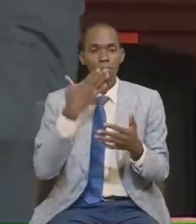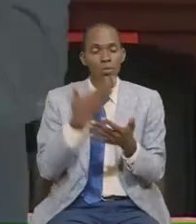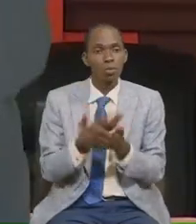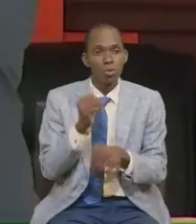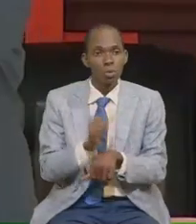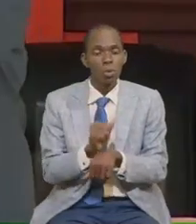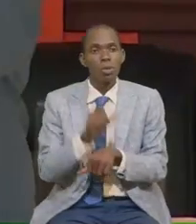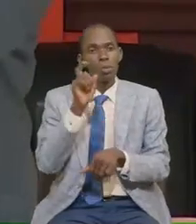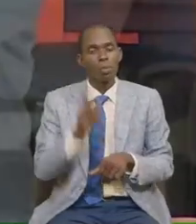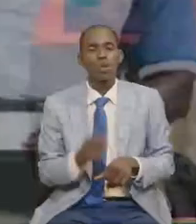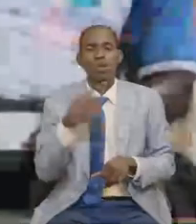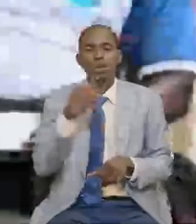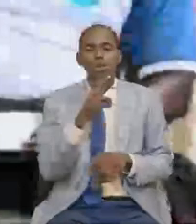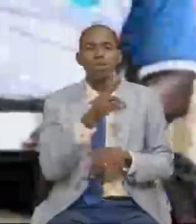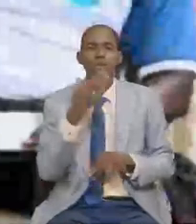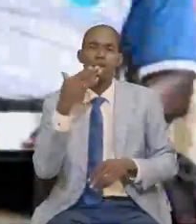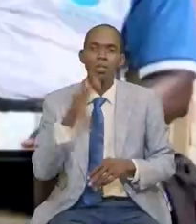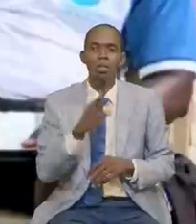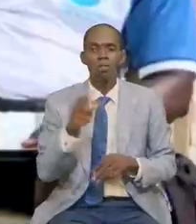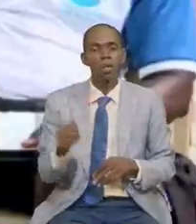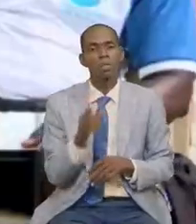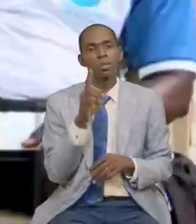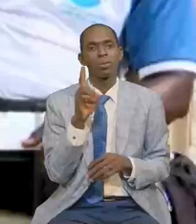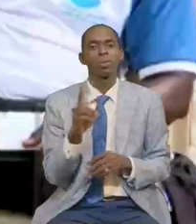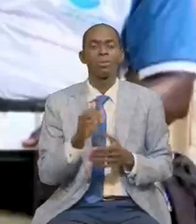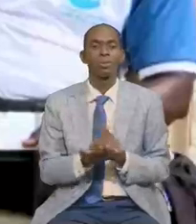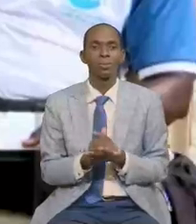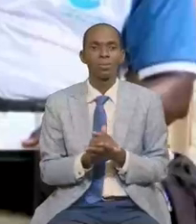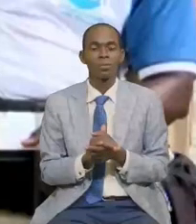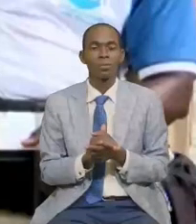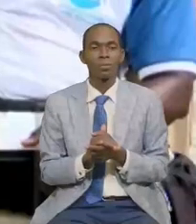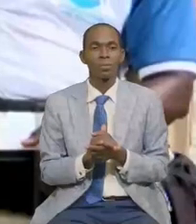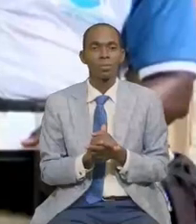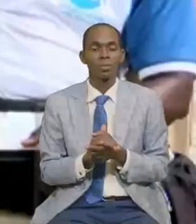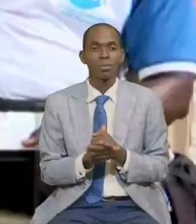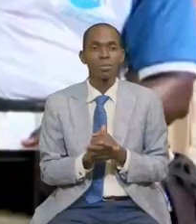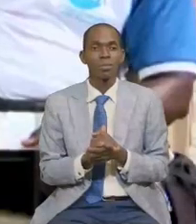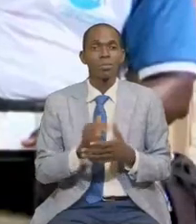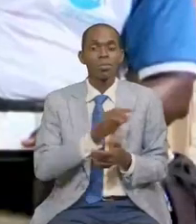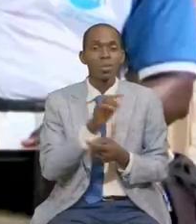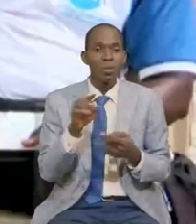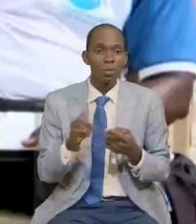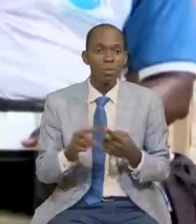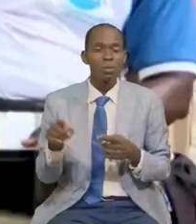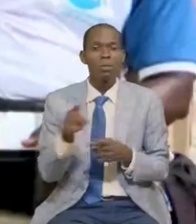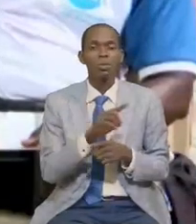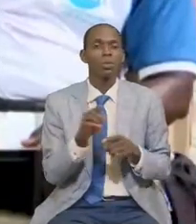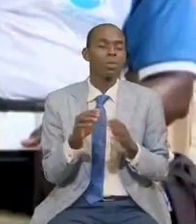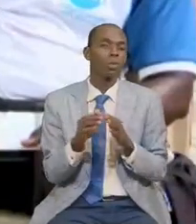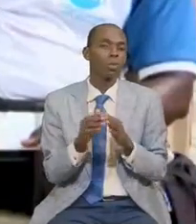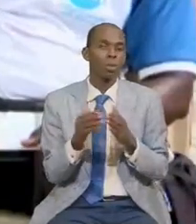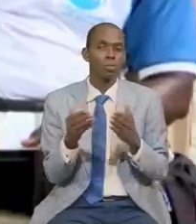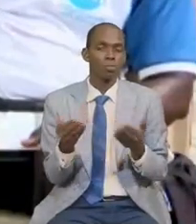personne. Je ne pense pas qu'un jour qui passe dans ce pays où vous allez ouvrir les journaux et vous n'allez pas